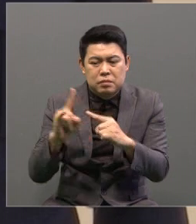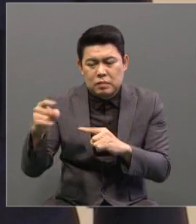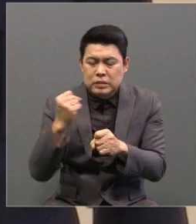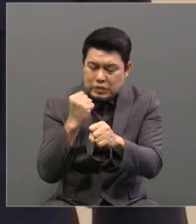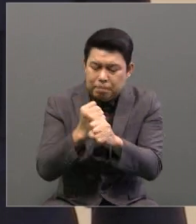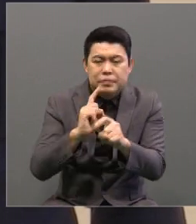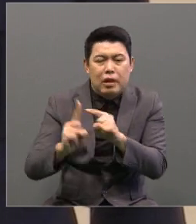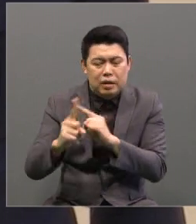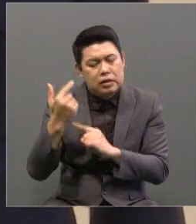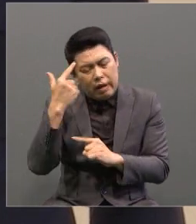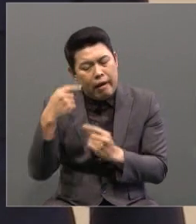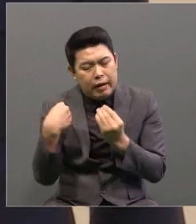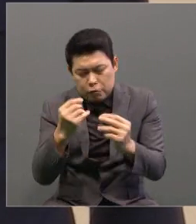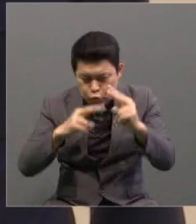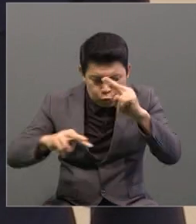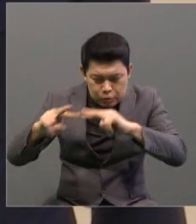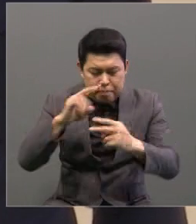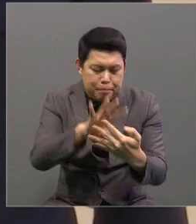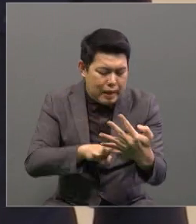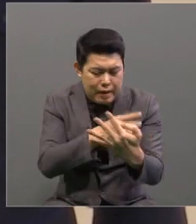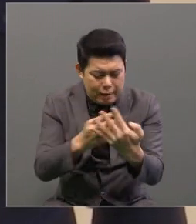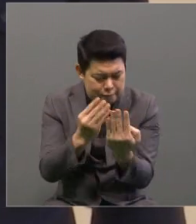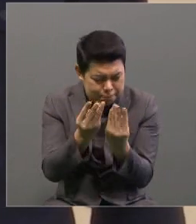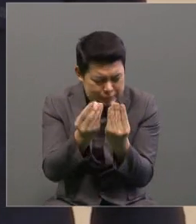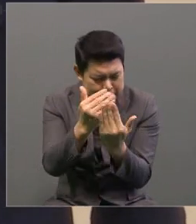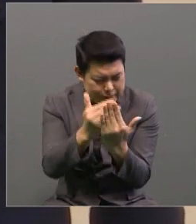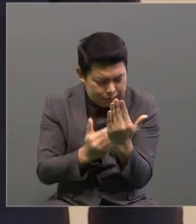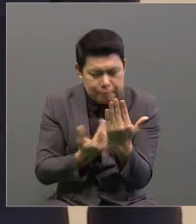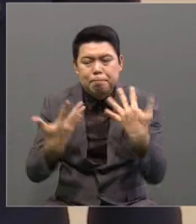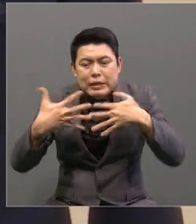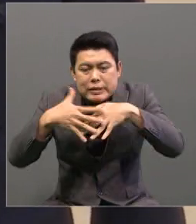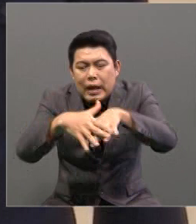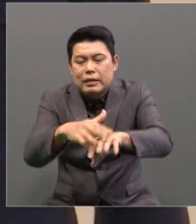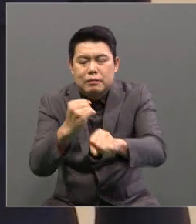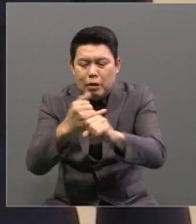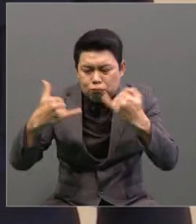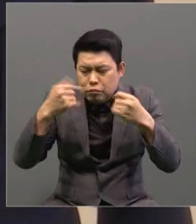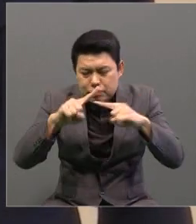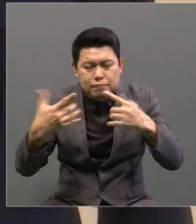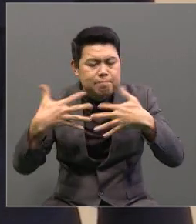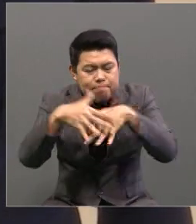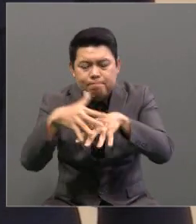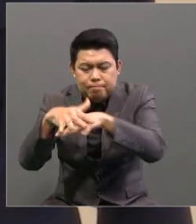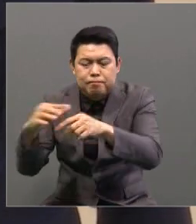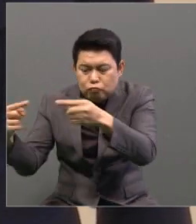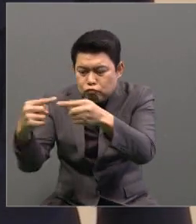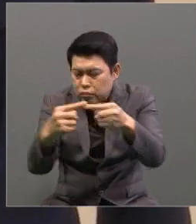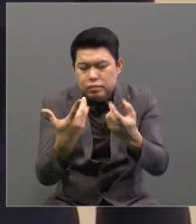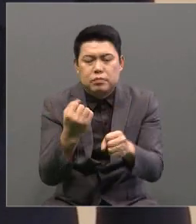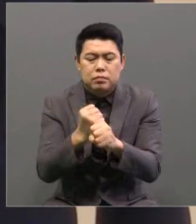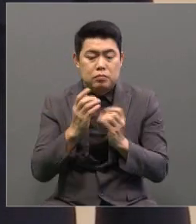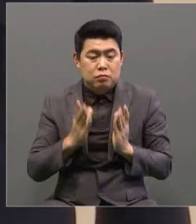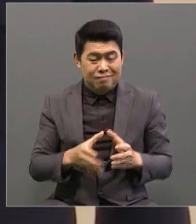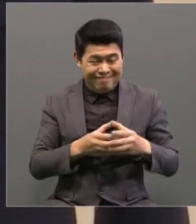ารกิจต้องทำด้วยความรอบคอบวางแผนกันอย่างรัดกุมประสานการทำงานให้สอดคล้องกันทุกภาคส่วนกำลังพ